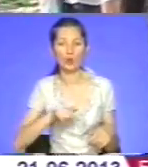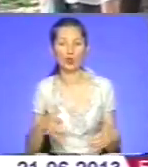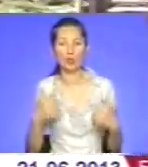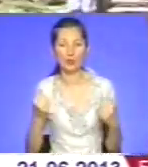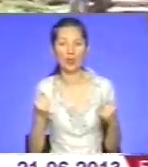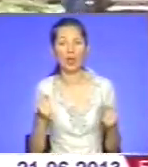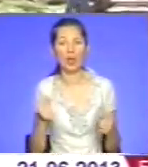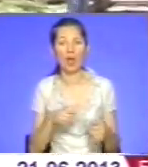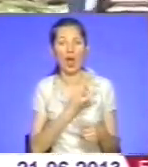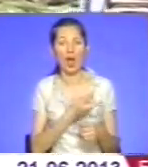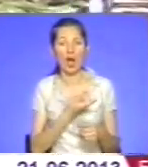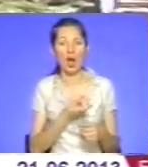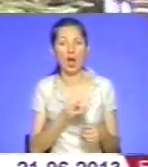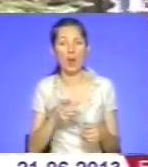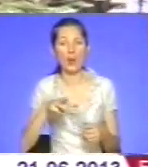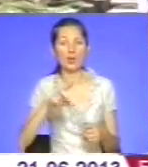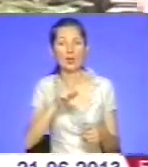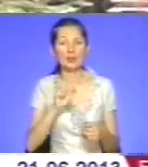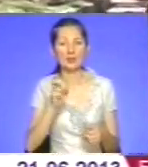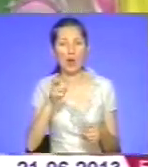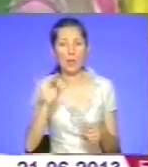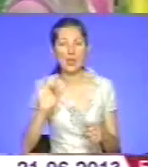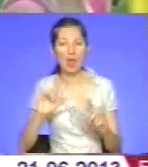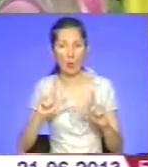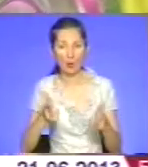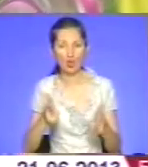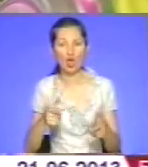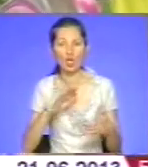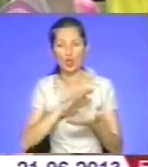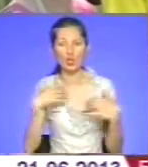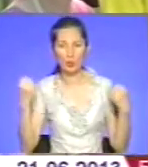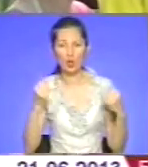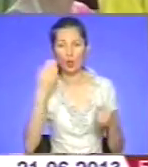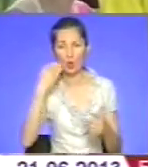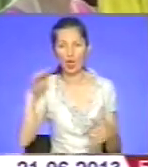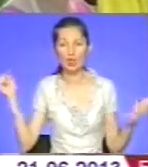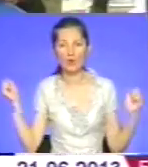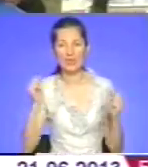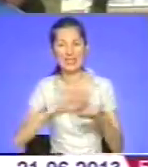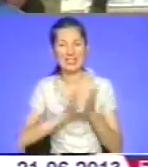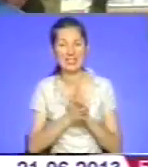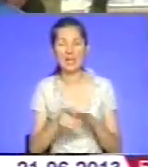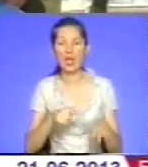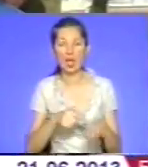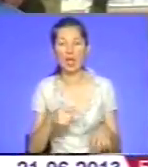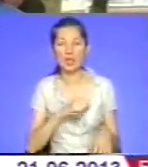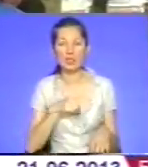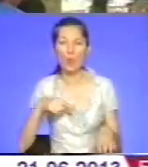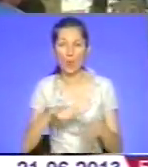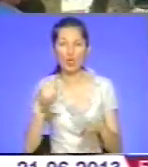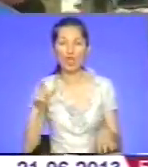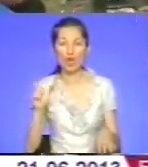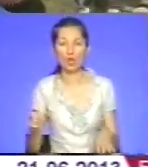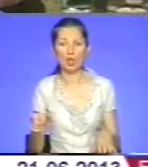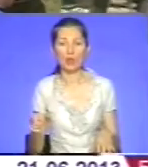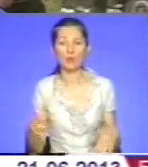тонусі. Микола Забіла погоджується, що спорт поліпшує фізичний стан і самопочуття людини. Підтримує форму, бо вже все одно роки